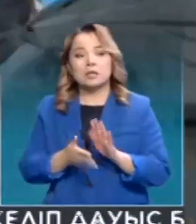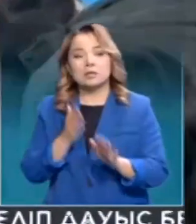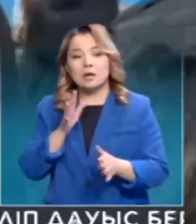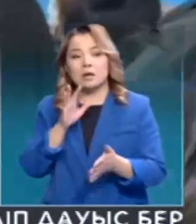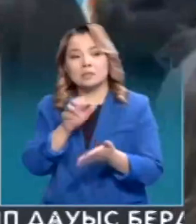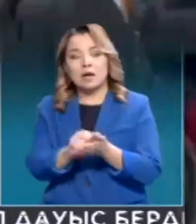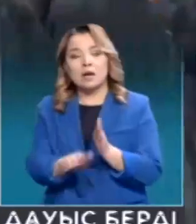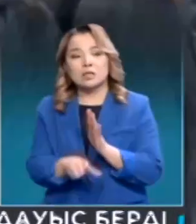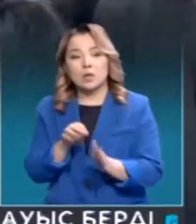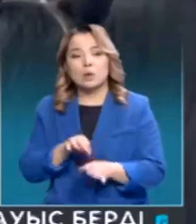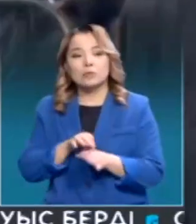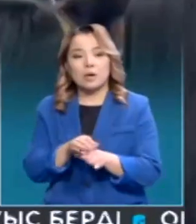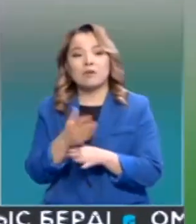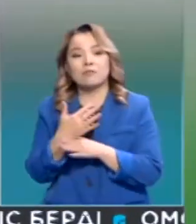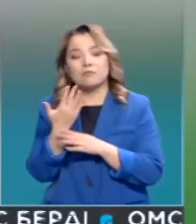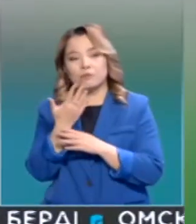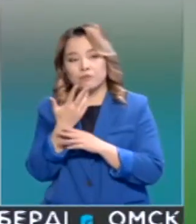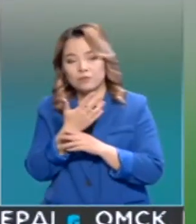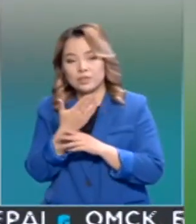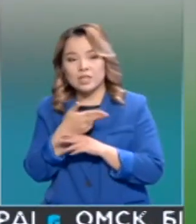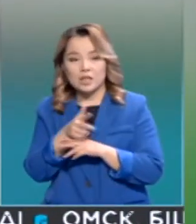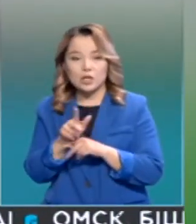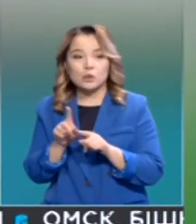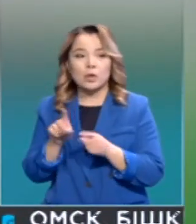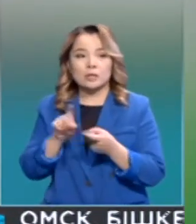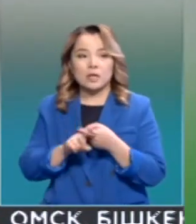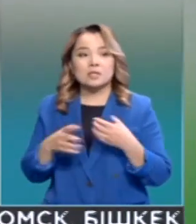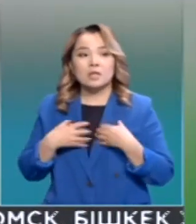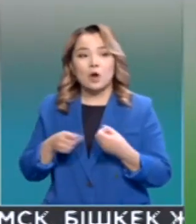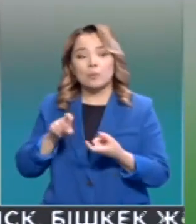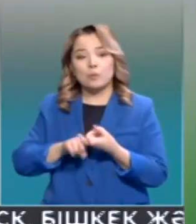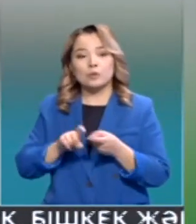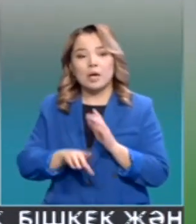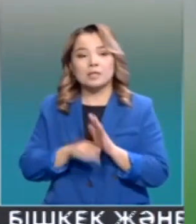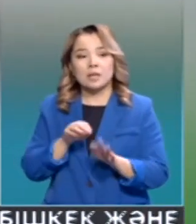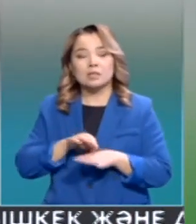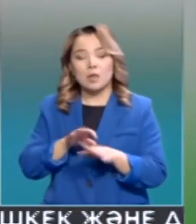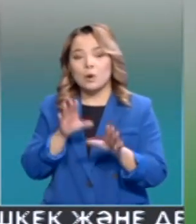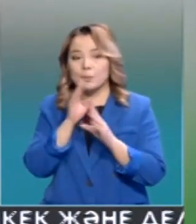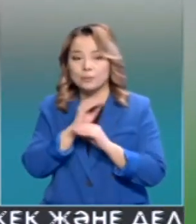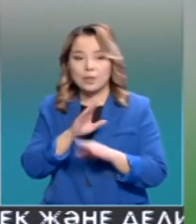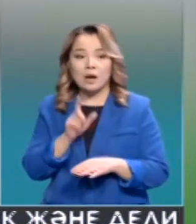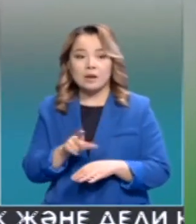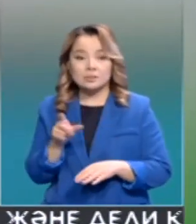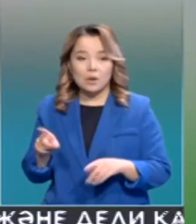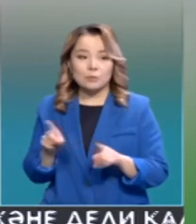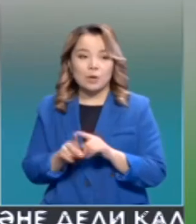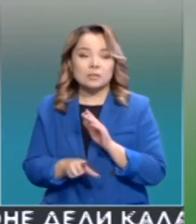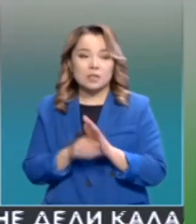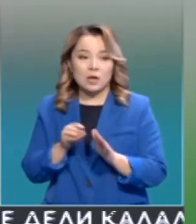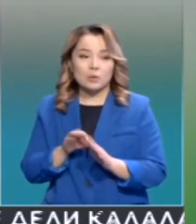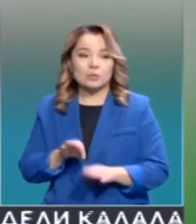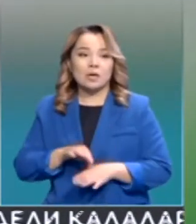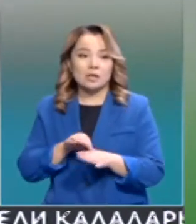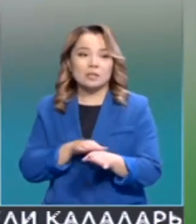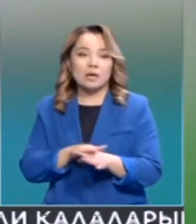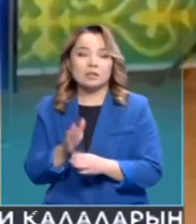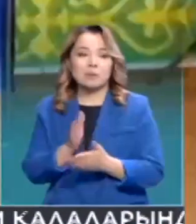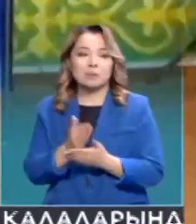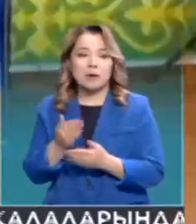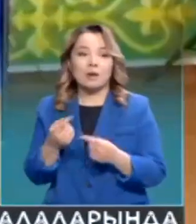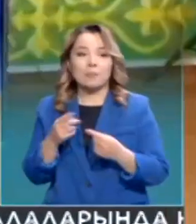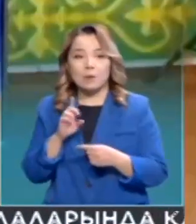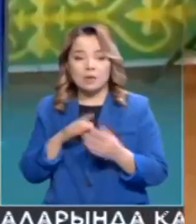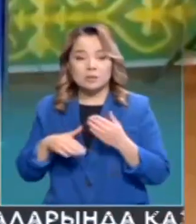тұрған сайлаушылардың да видеосы тарады. Денсаулығына байланысты сайлау учаскесіне жете алмаған азаматтарға сайлау жәшігі жеткізілді. Ал